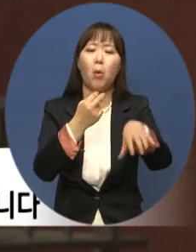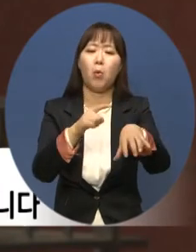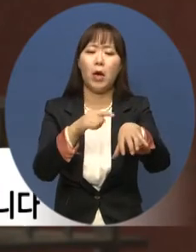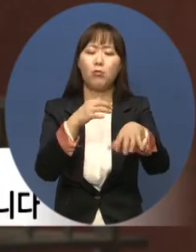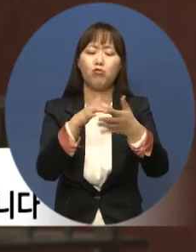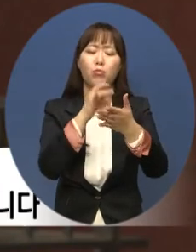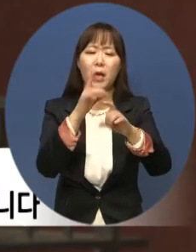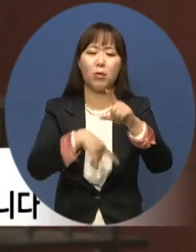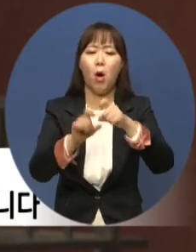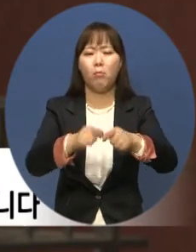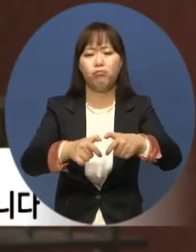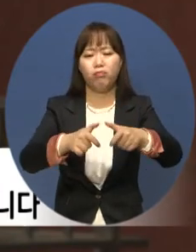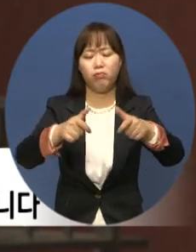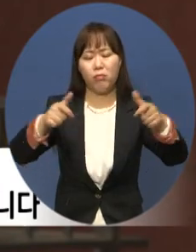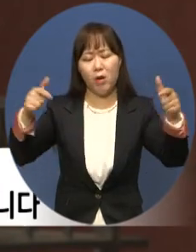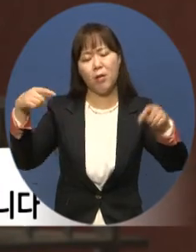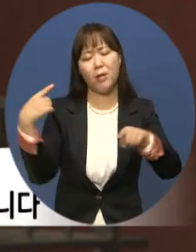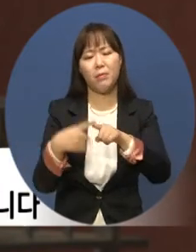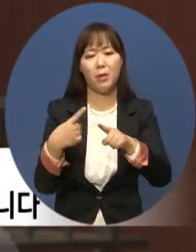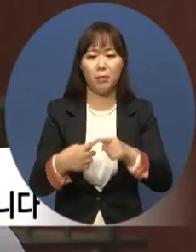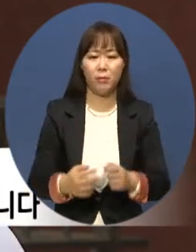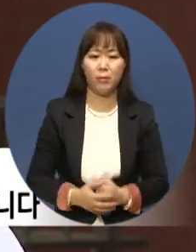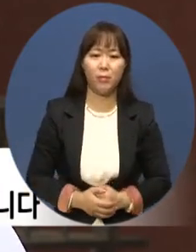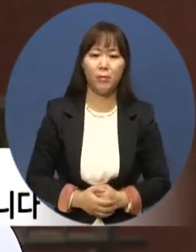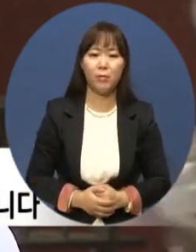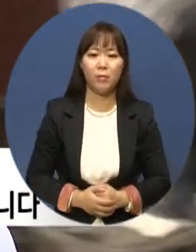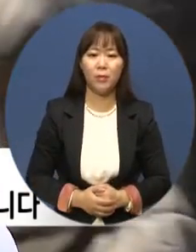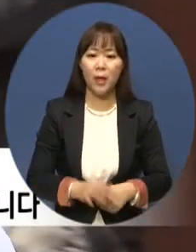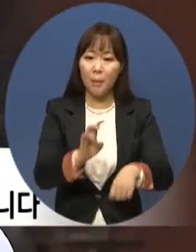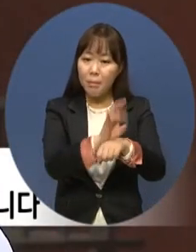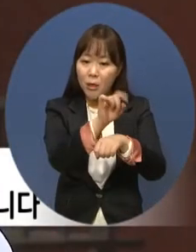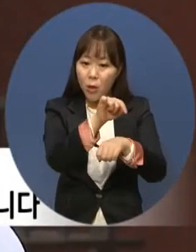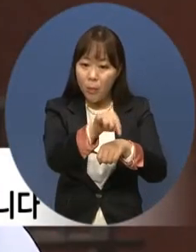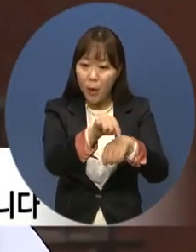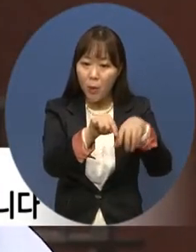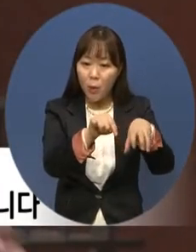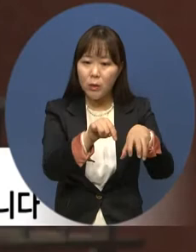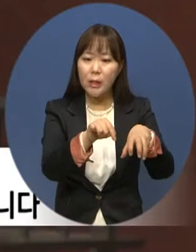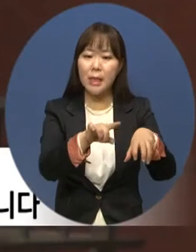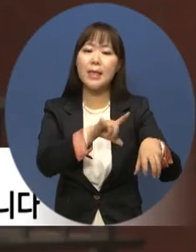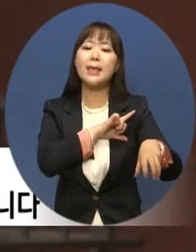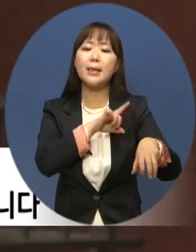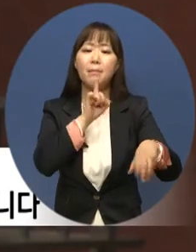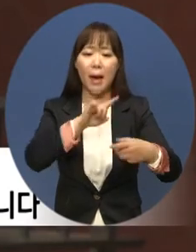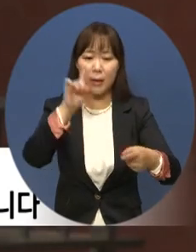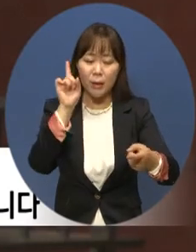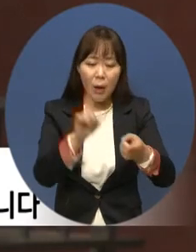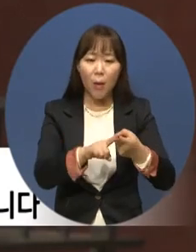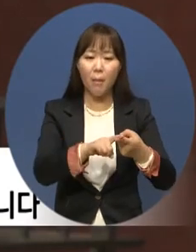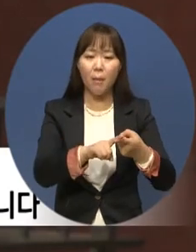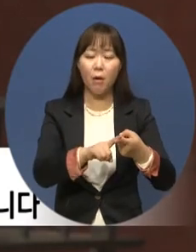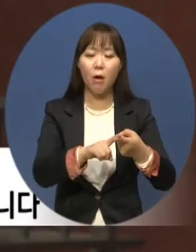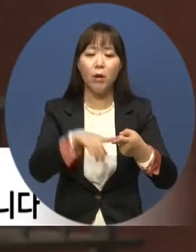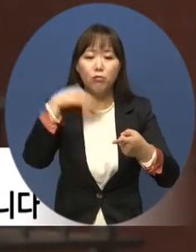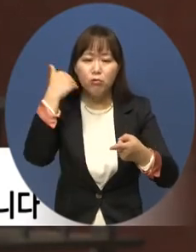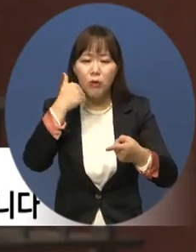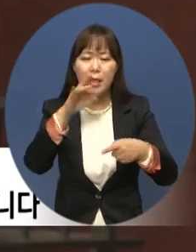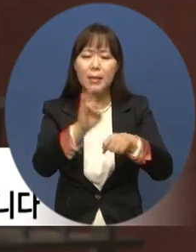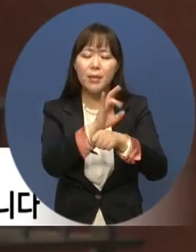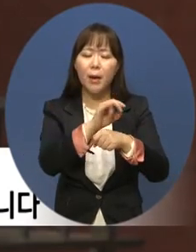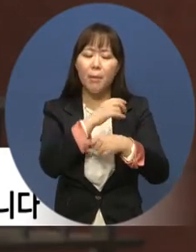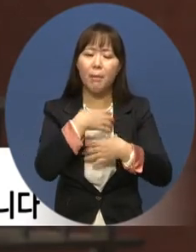수만 점점 늘어나는 것이라고 보여집니다. 편의점이라는 편의점의 이름에 걸맞게 누구나